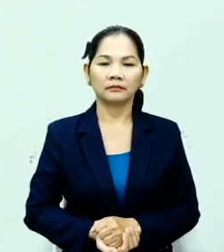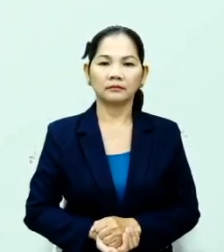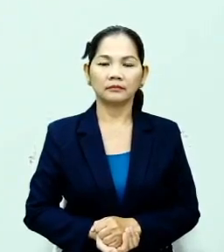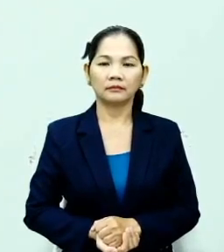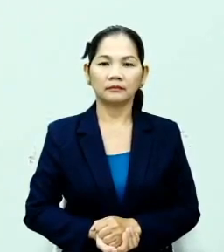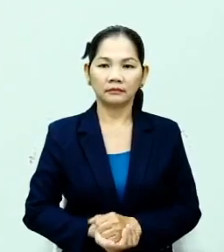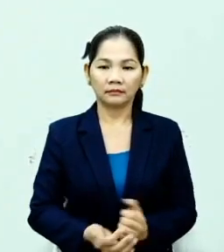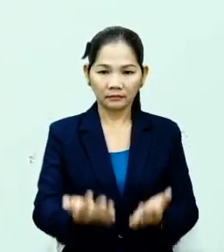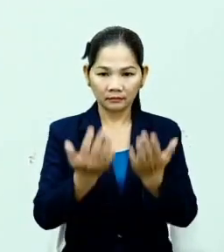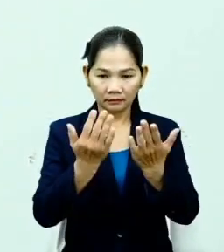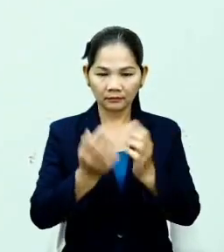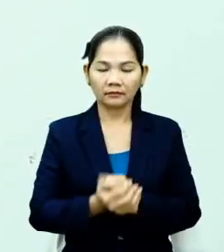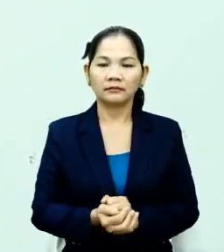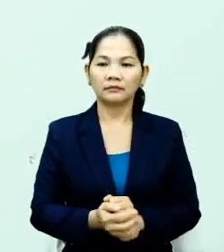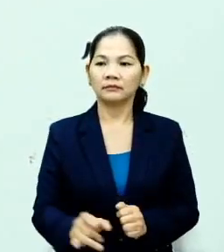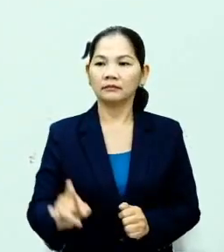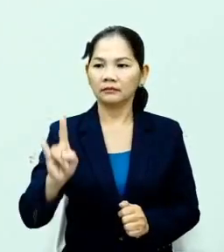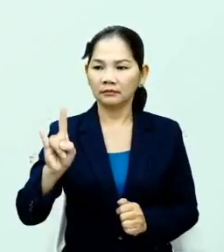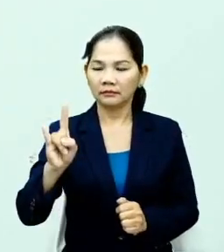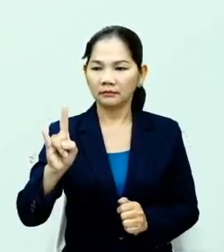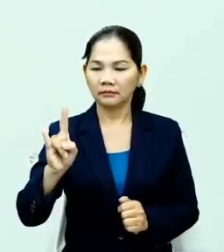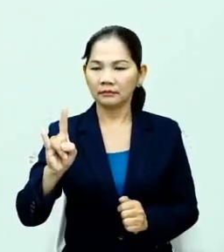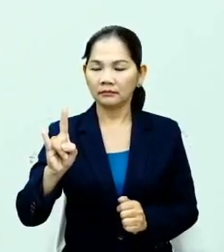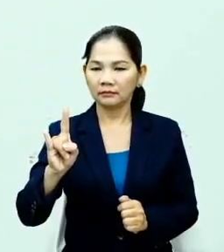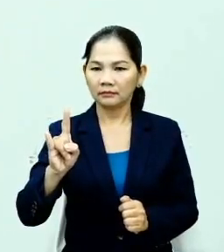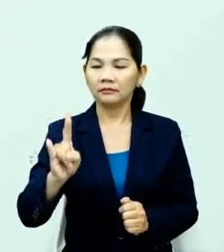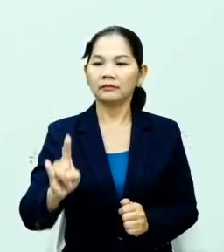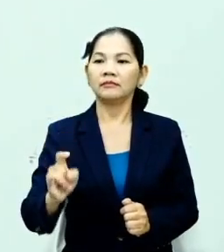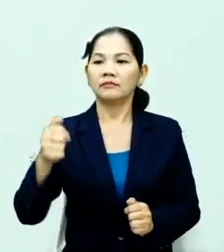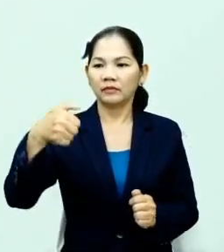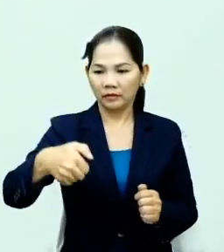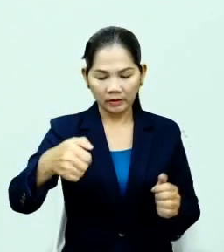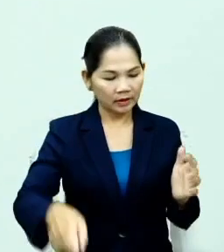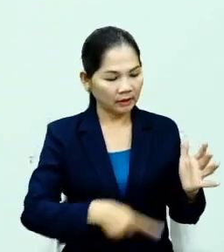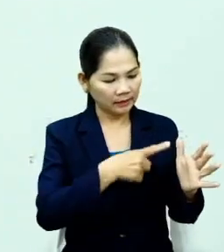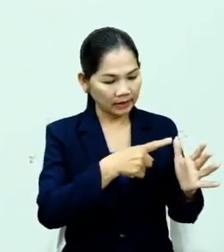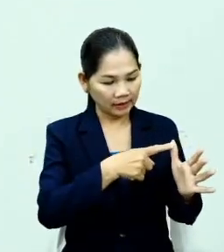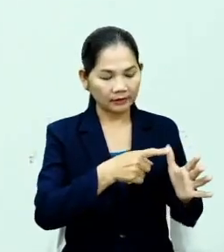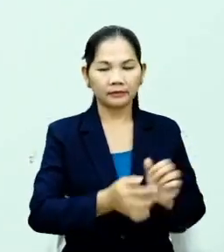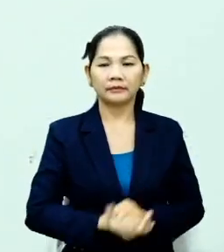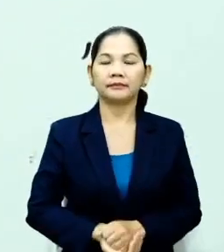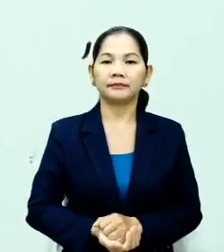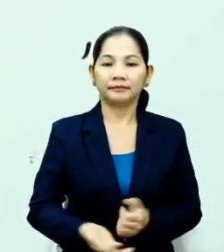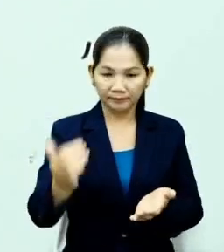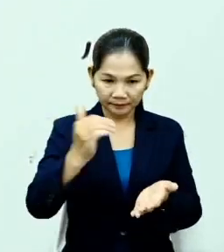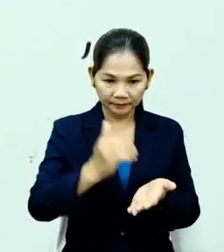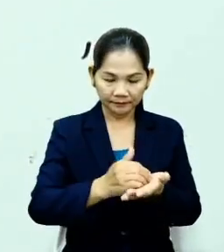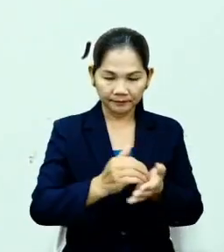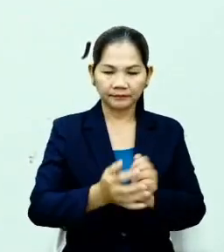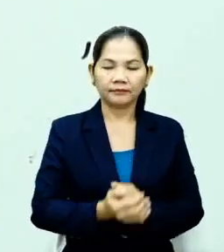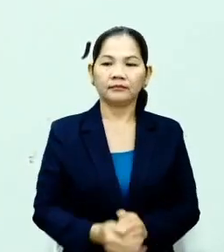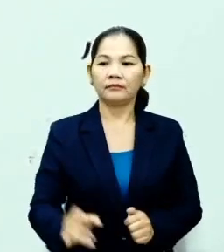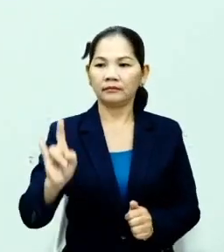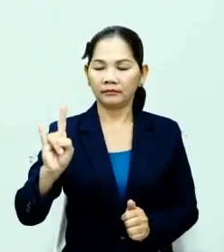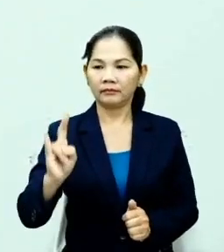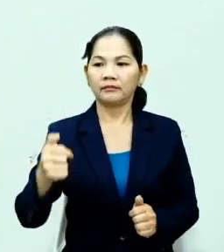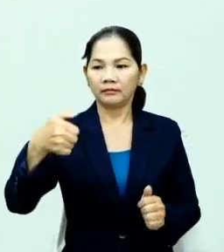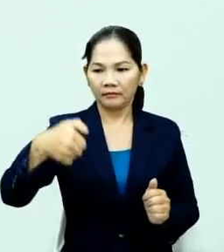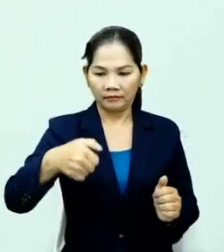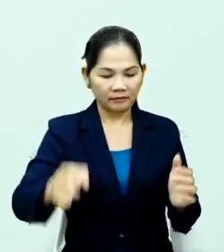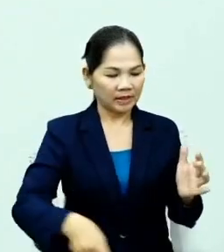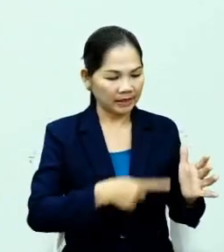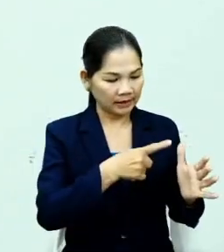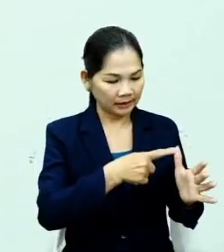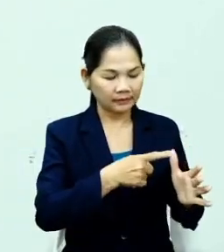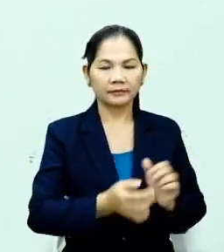cha con tiếng toán mình nô ý mình nia cha mà đăng tiết mà ngồi ý